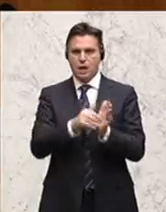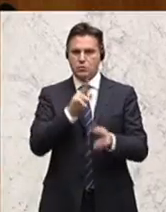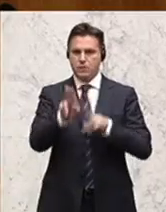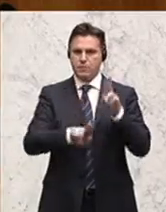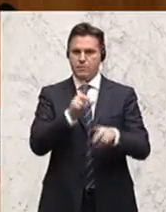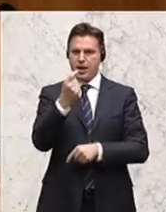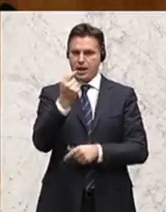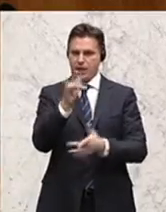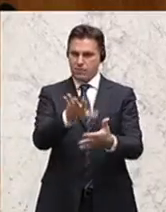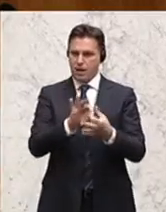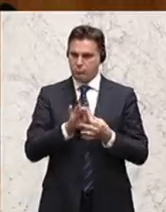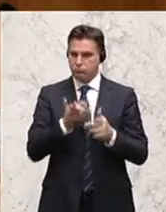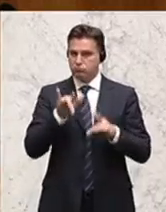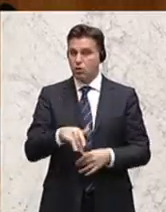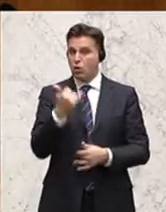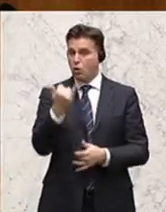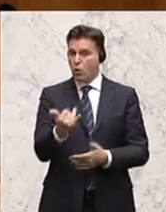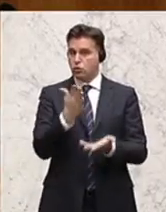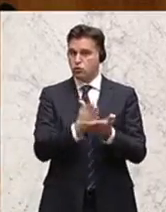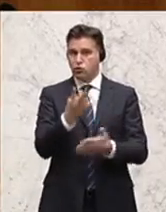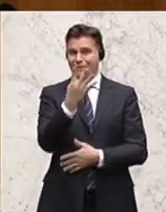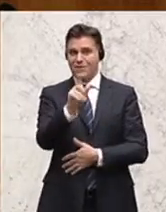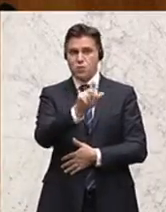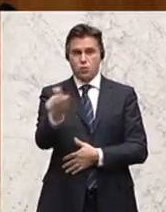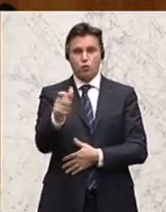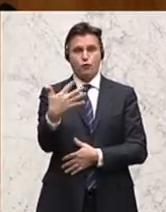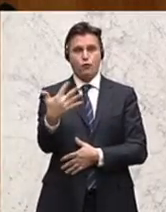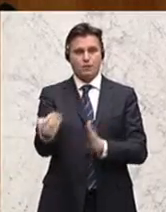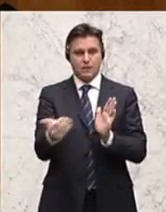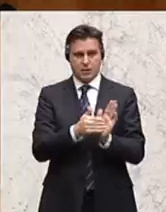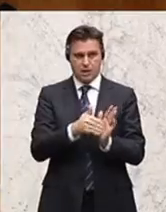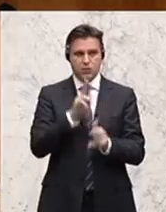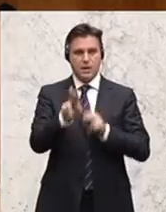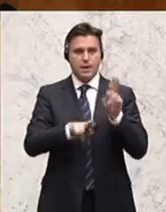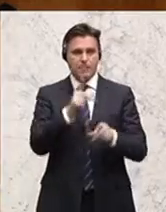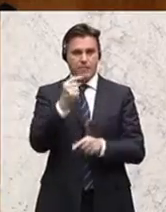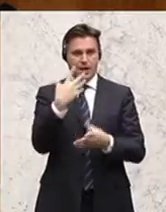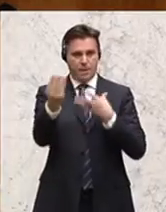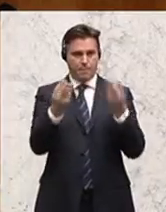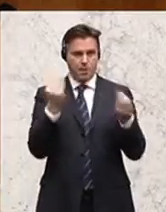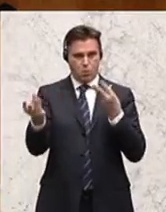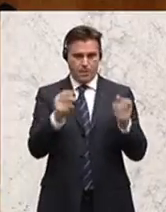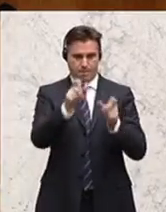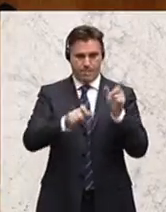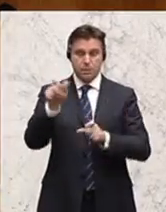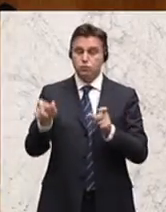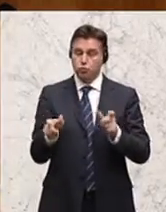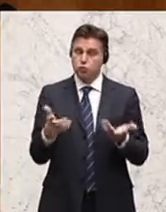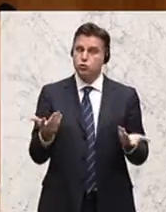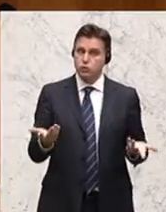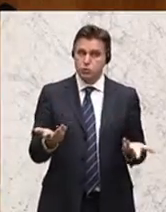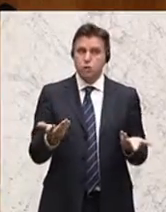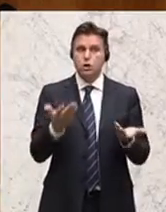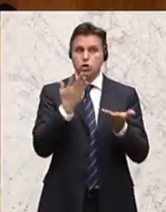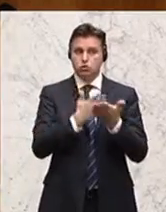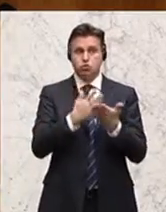Pflegegeldbezieher. Heute sind es 450.000 Pflegegeldbezieher. Und das ist natürlich eine